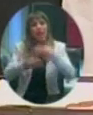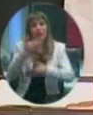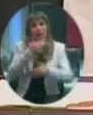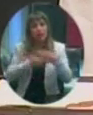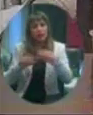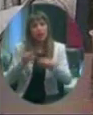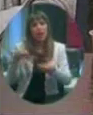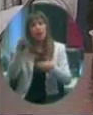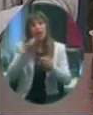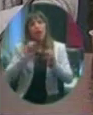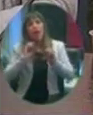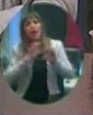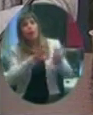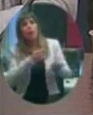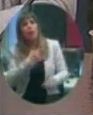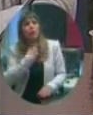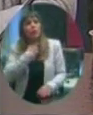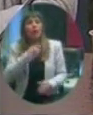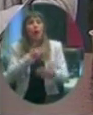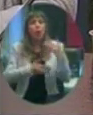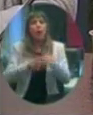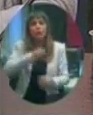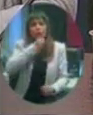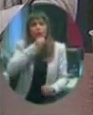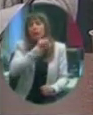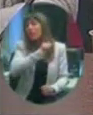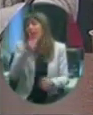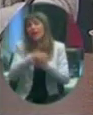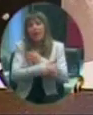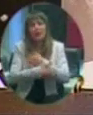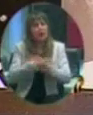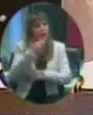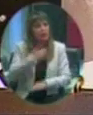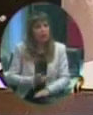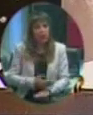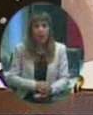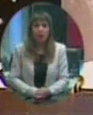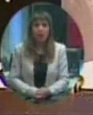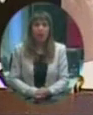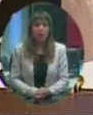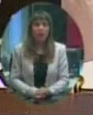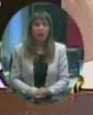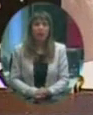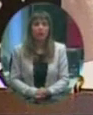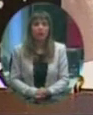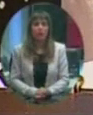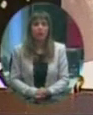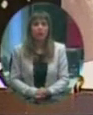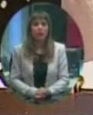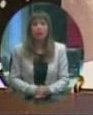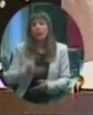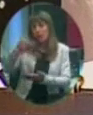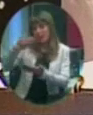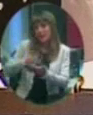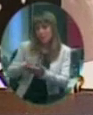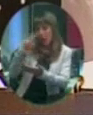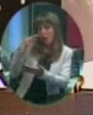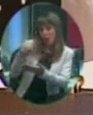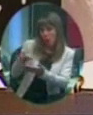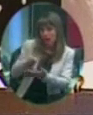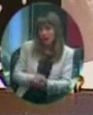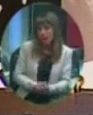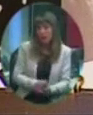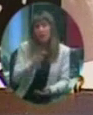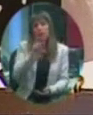של עולים קשישים שהם העניים ביותר בישראל על פי מדד העוני. במסמך רואים שהעולים